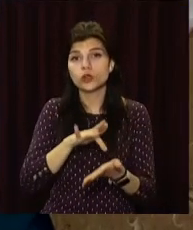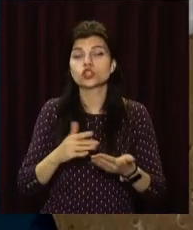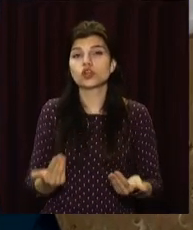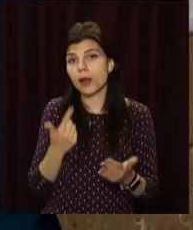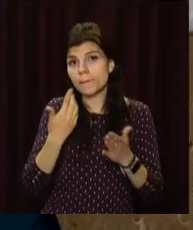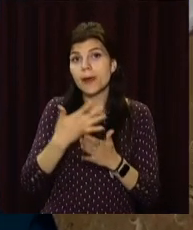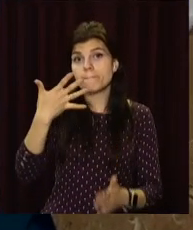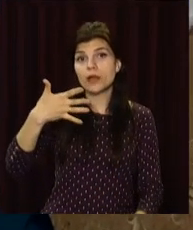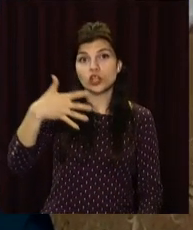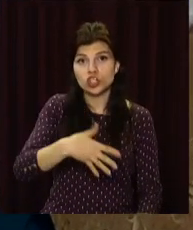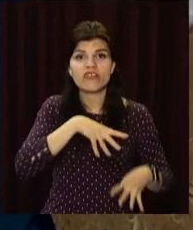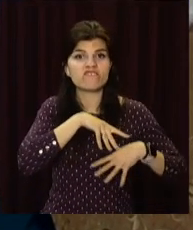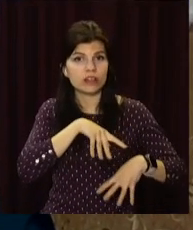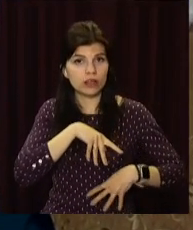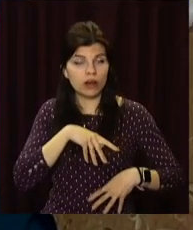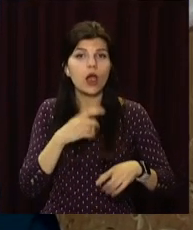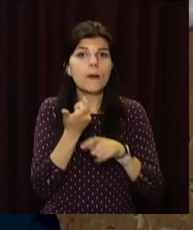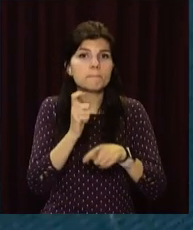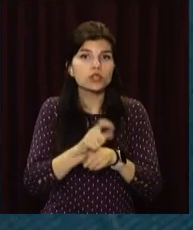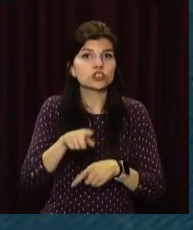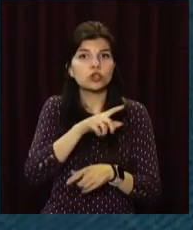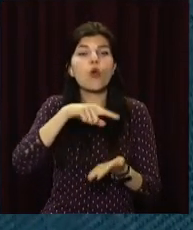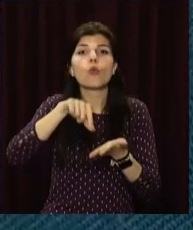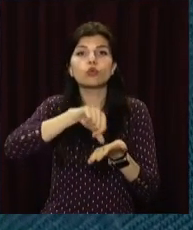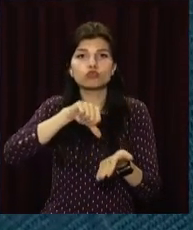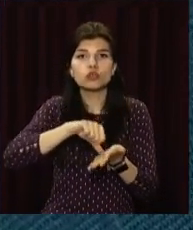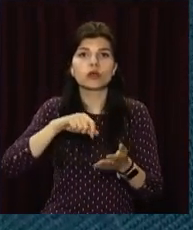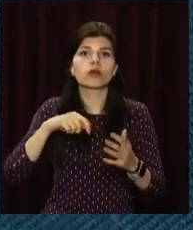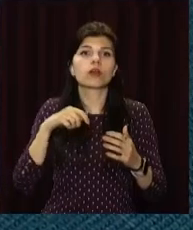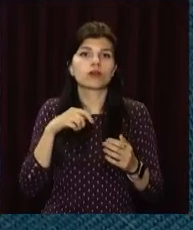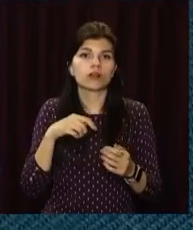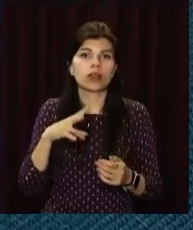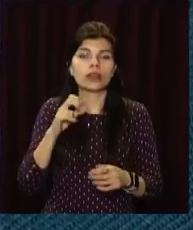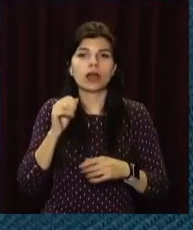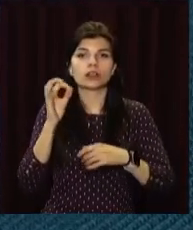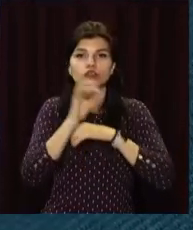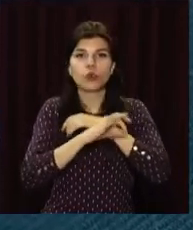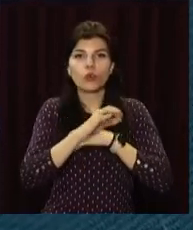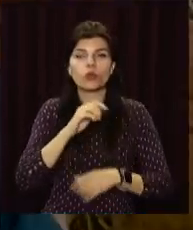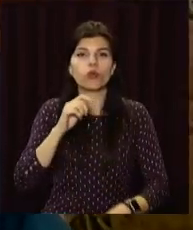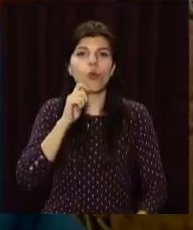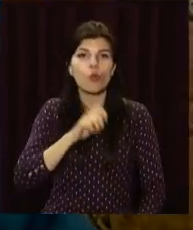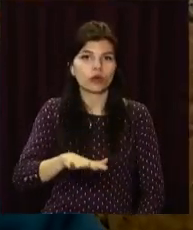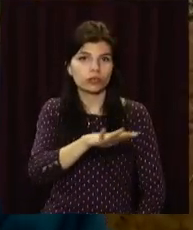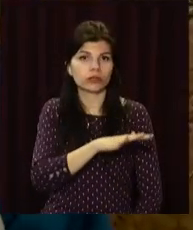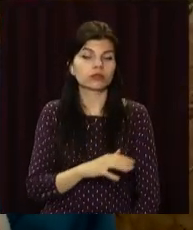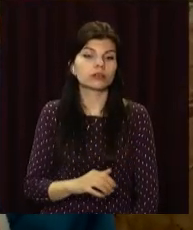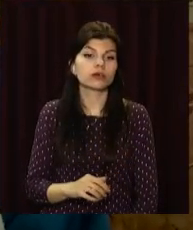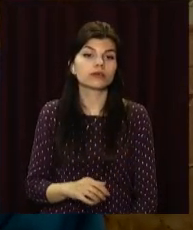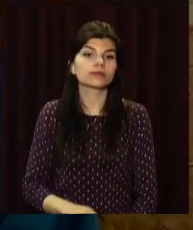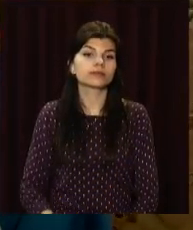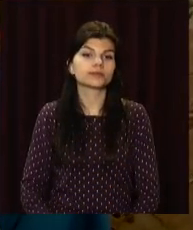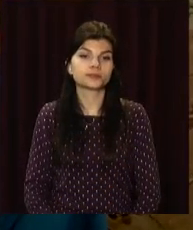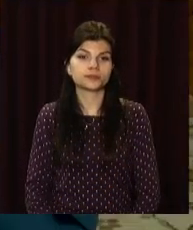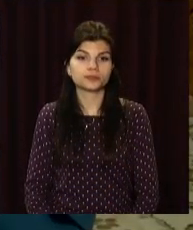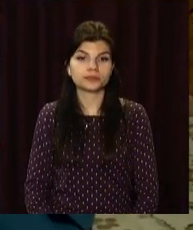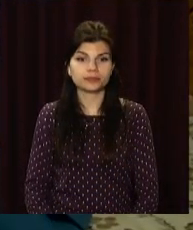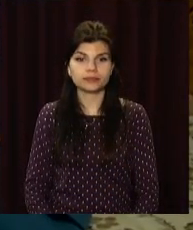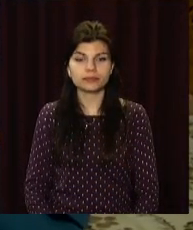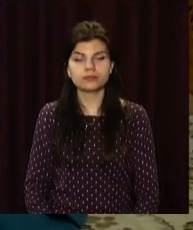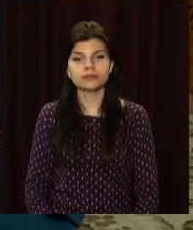майже 5 тисяч ветеранів. Більшість з них – це учасники бойових дій на сході України. Мальвіна Карапиш, Роман Харченко, Open